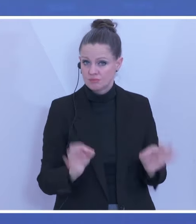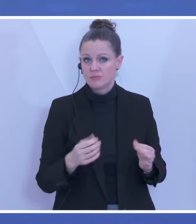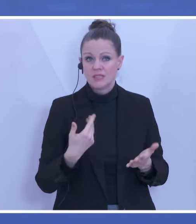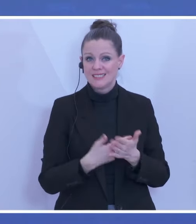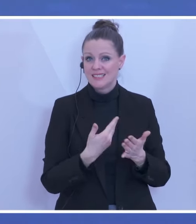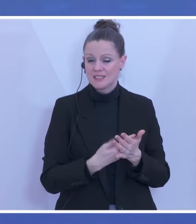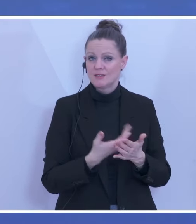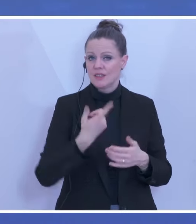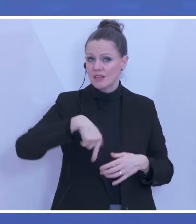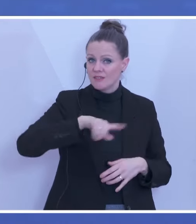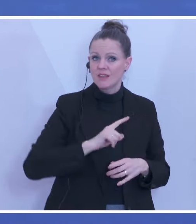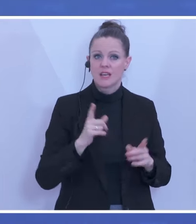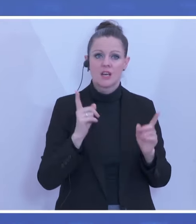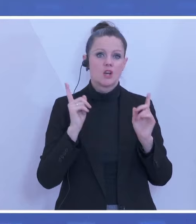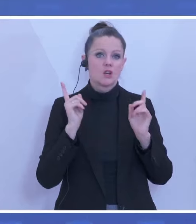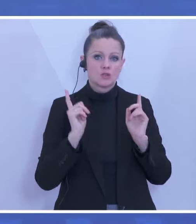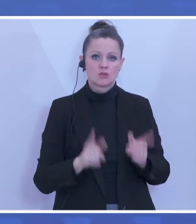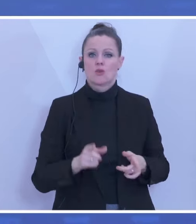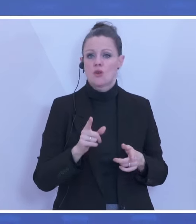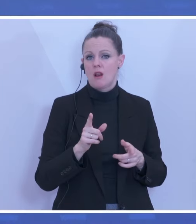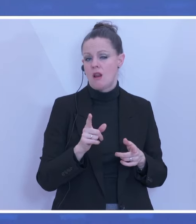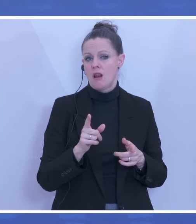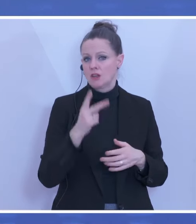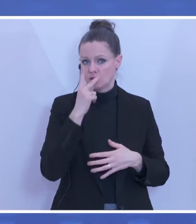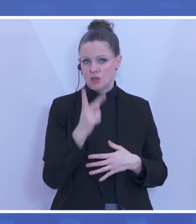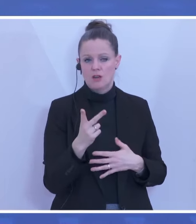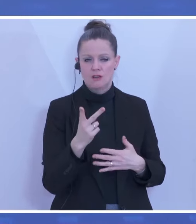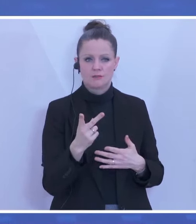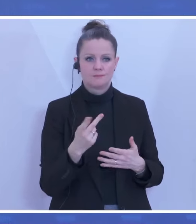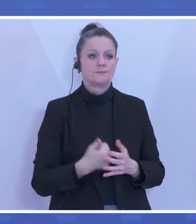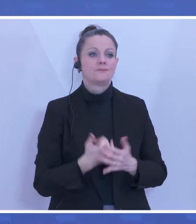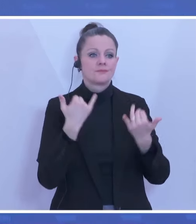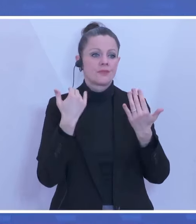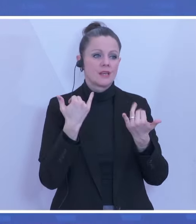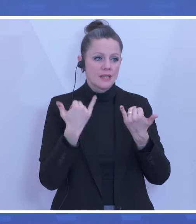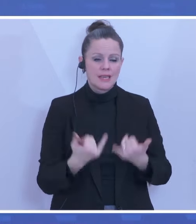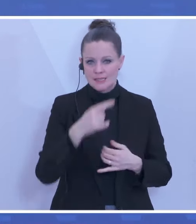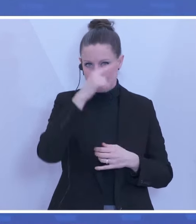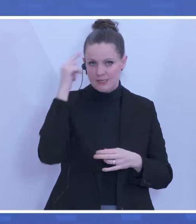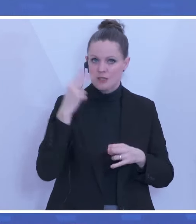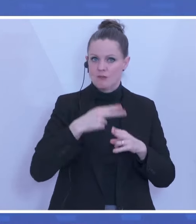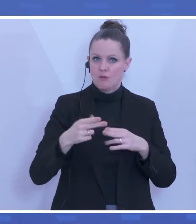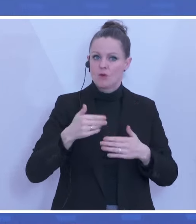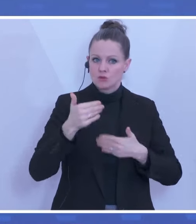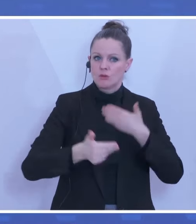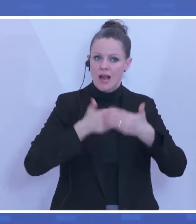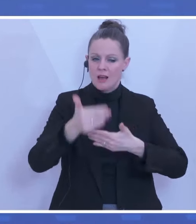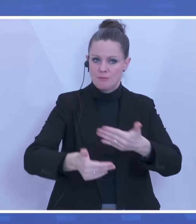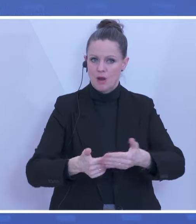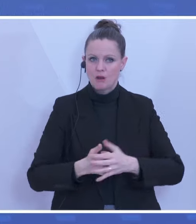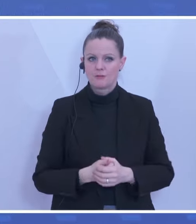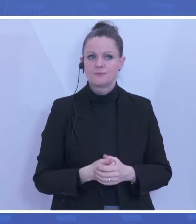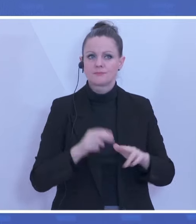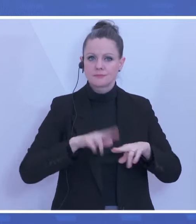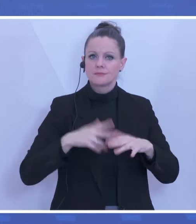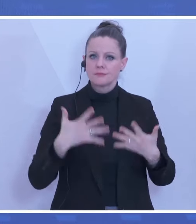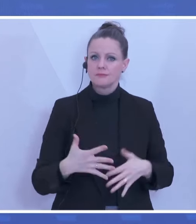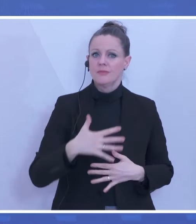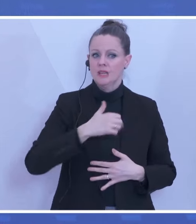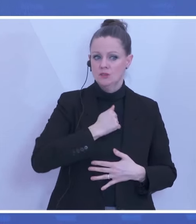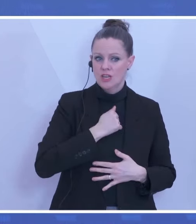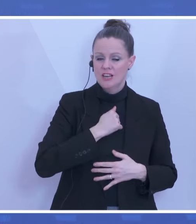wollen und sollen wir das messen. Deshalb halte ich das für sinnvoll, so vorzugehen. Und wenn wir das so hinkriegen